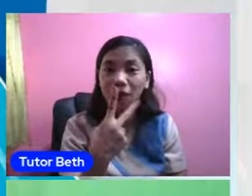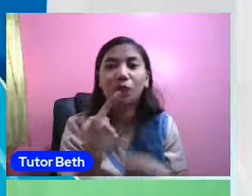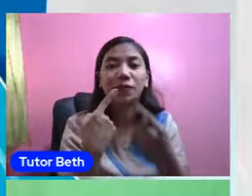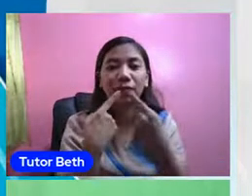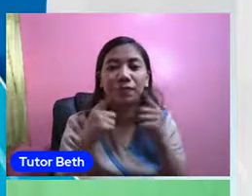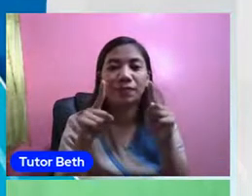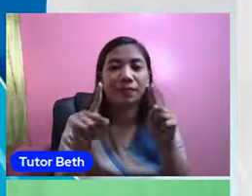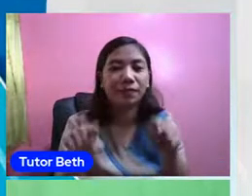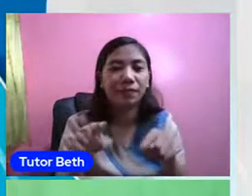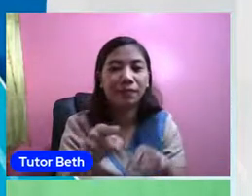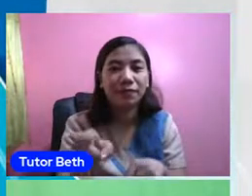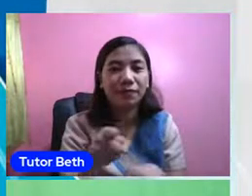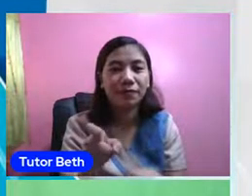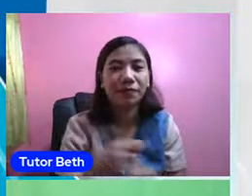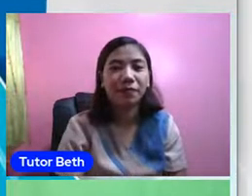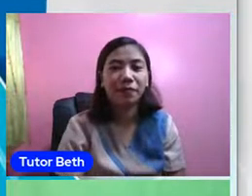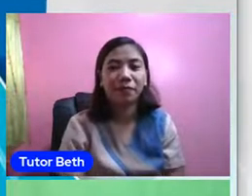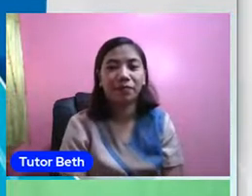Okay.